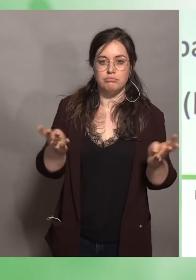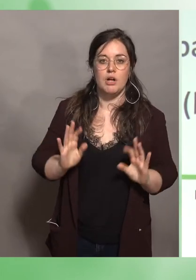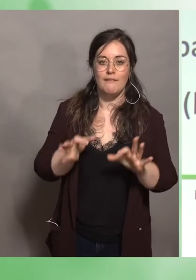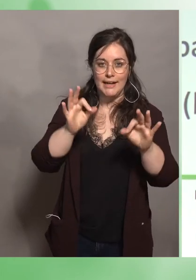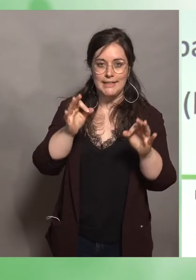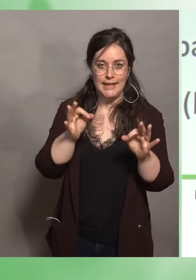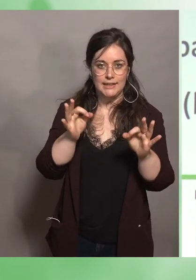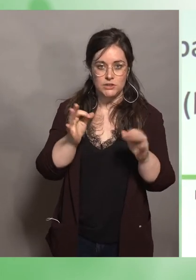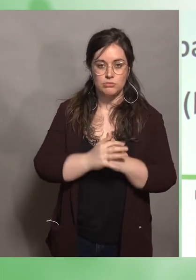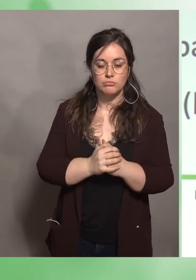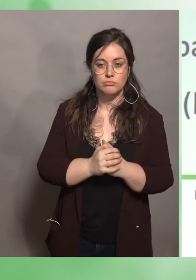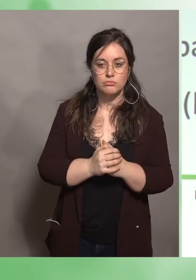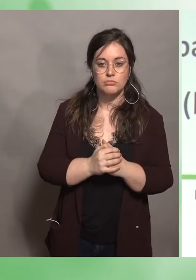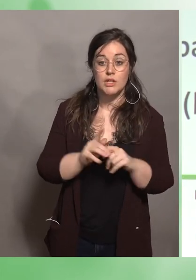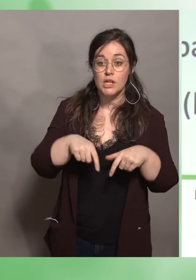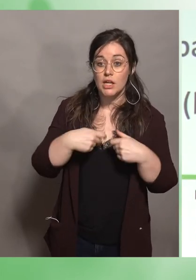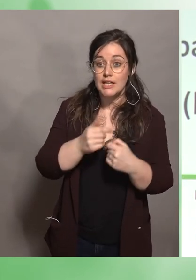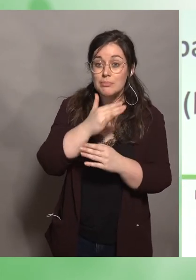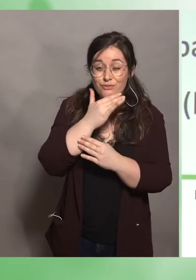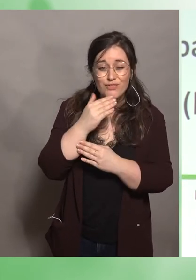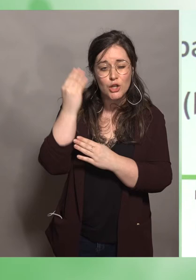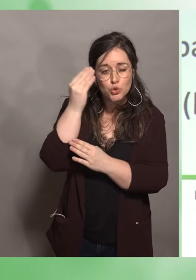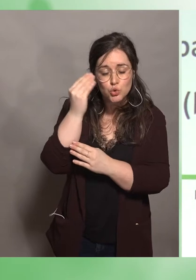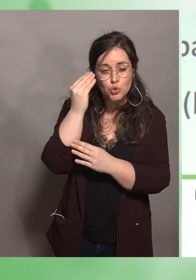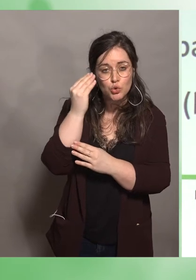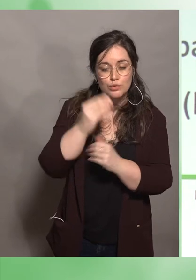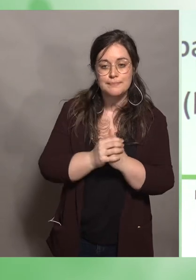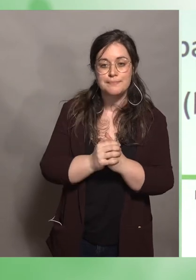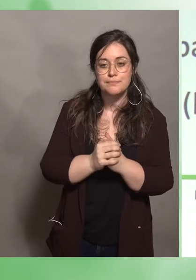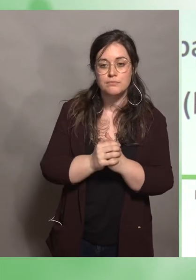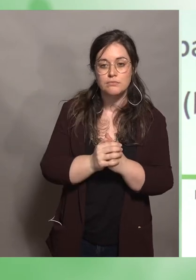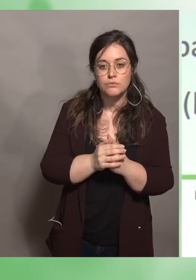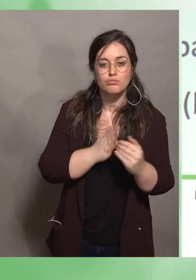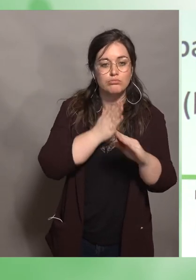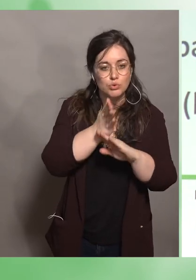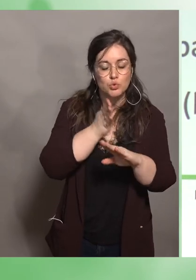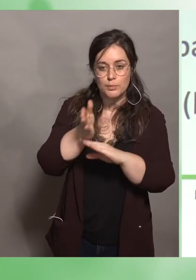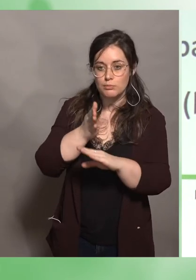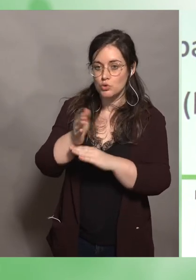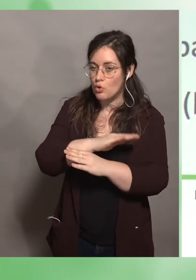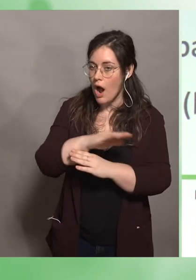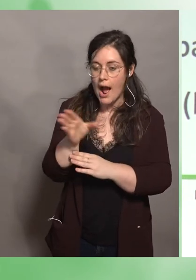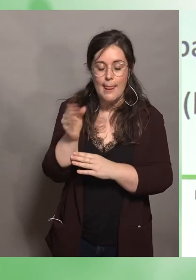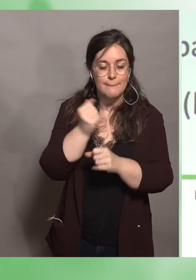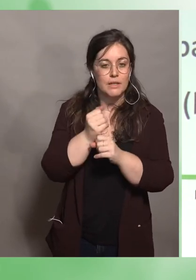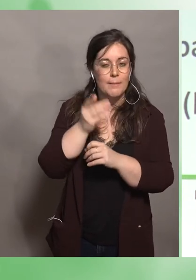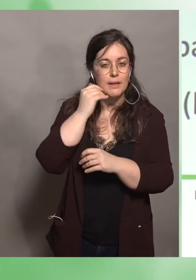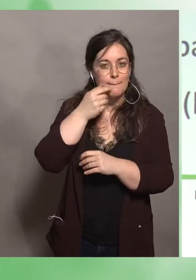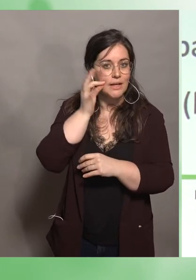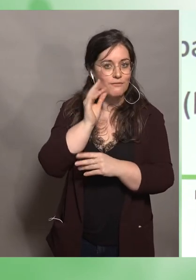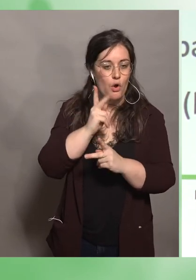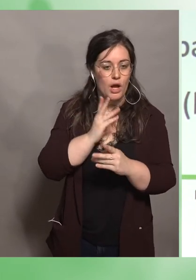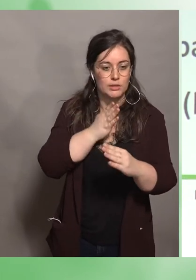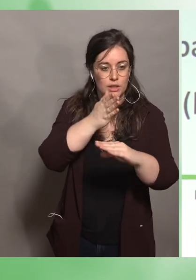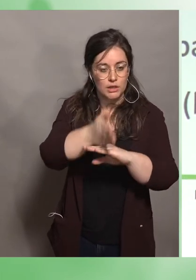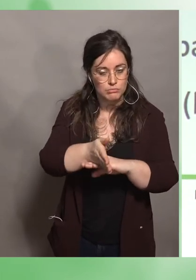Qualitätskatalog und es gibt sehr, sehr viele Schulungen, die hier von allen Mitarbeitern belegt werden können. Das heißt, es